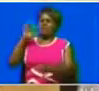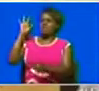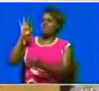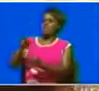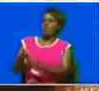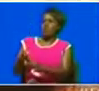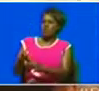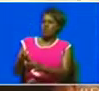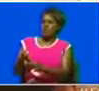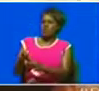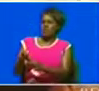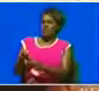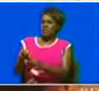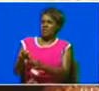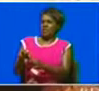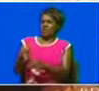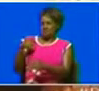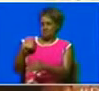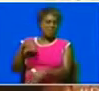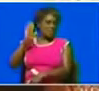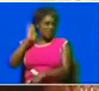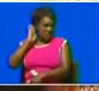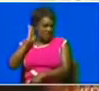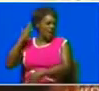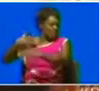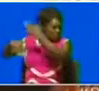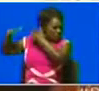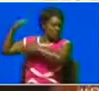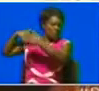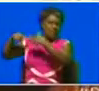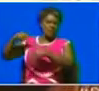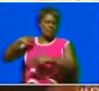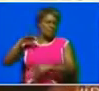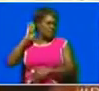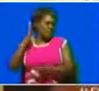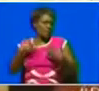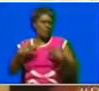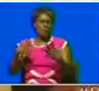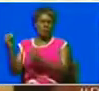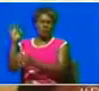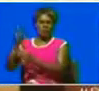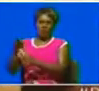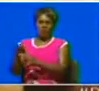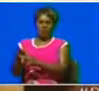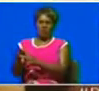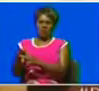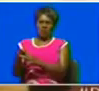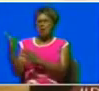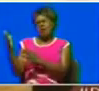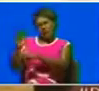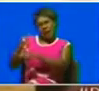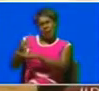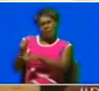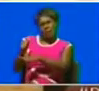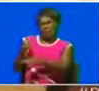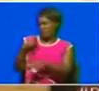kupiga kura. Hili zoezi nimelisikia tamu sana, maana miaka mingi ilikuwa nikilia nikisikia watu wanaenda kupiga kura, majirani wananiambia Amina twende tukapige